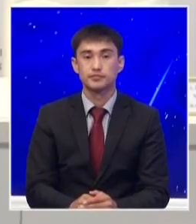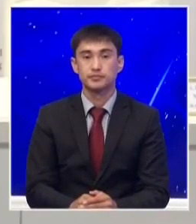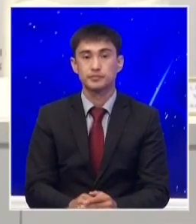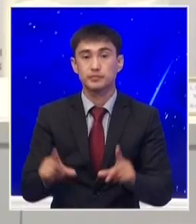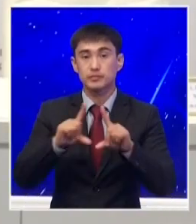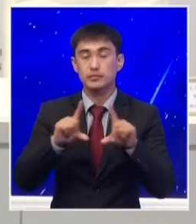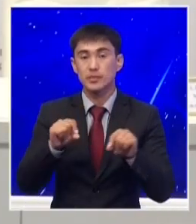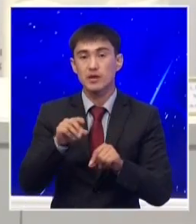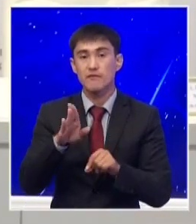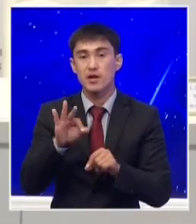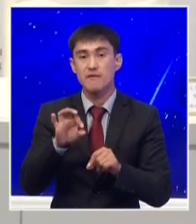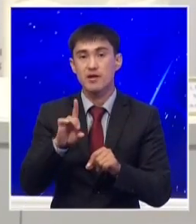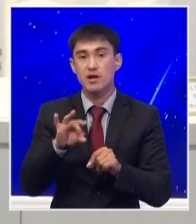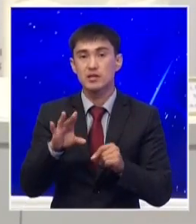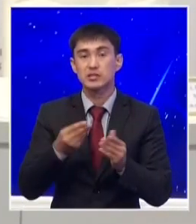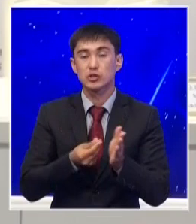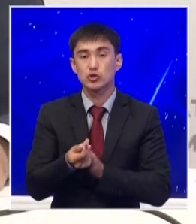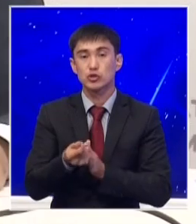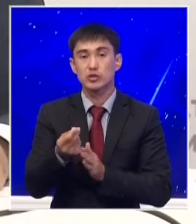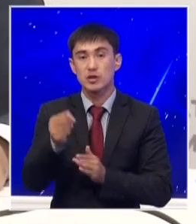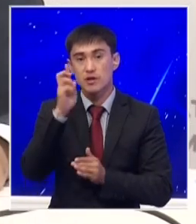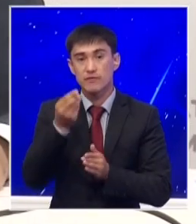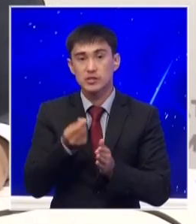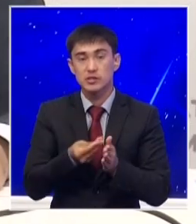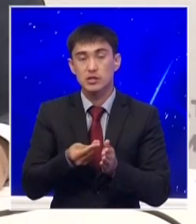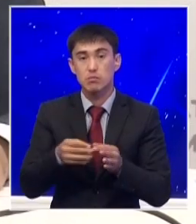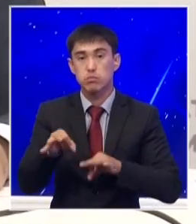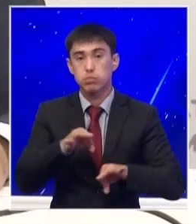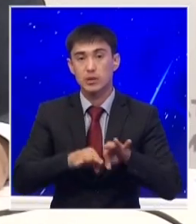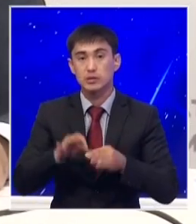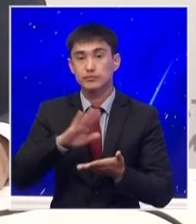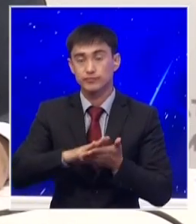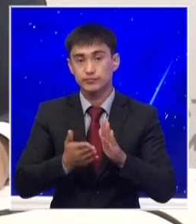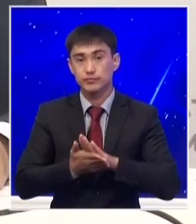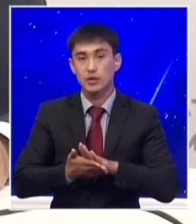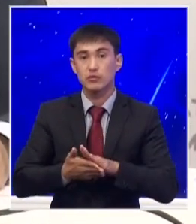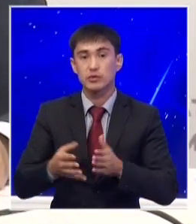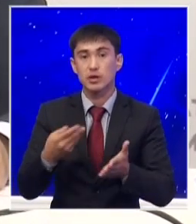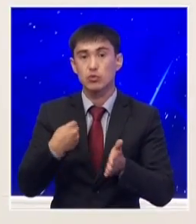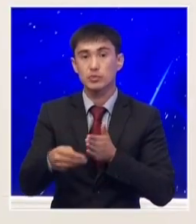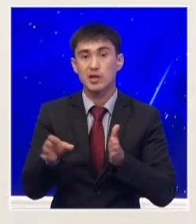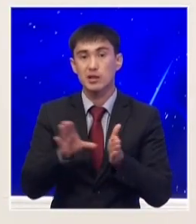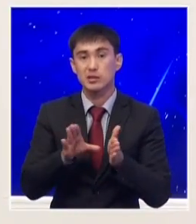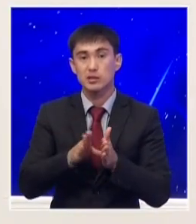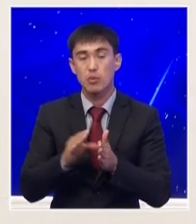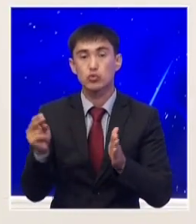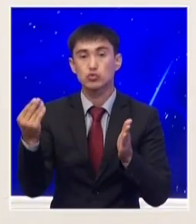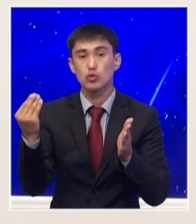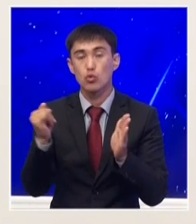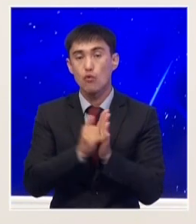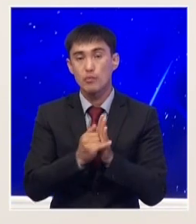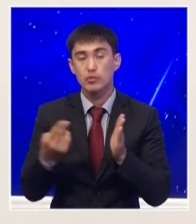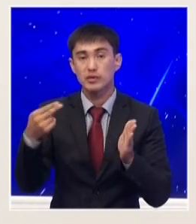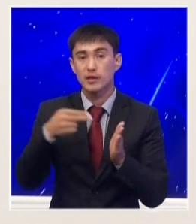Объекты ВИЭ реализуются за счет инвестиций. После проведения аукциона заключается договор на приобретение электрической энергии по установленному